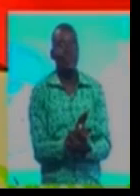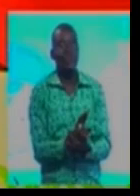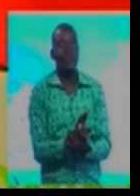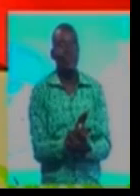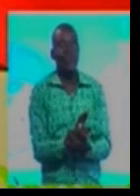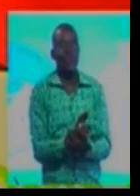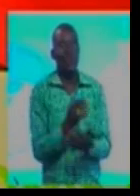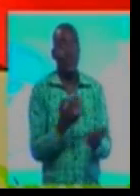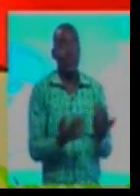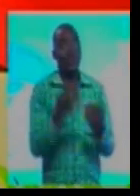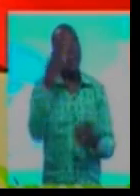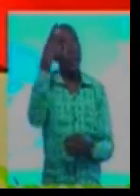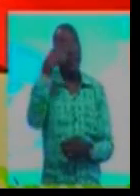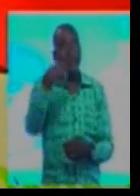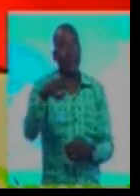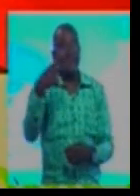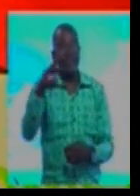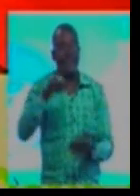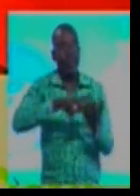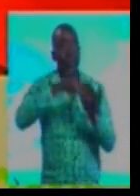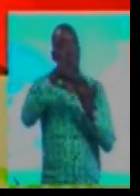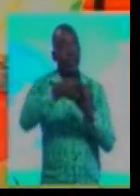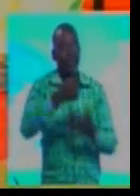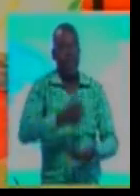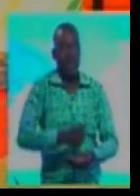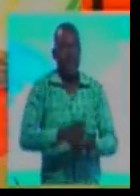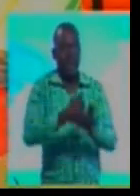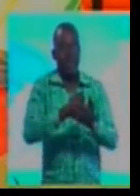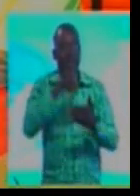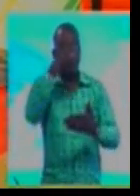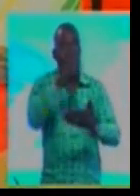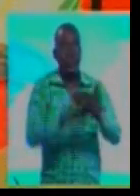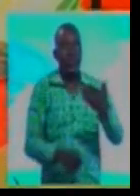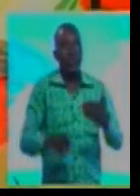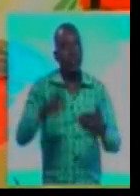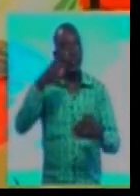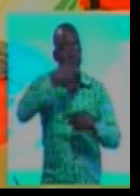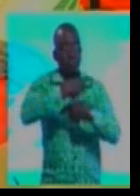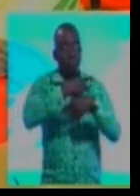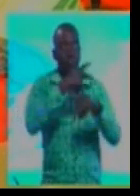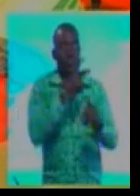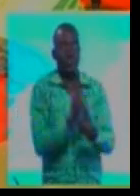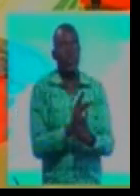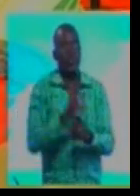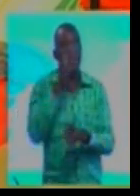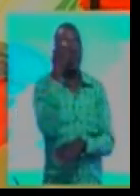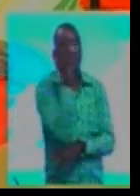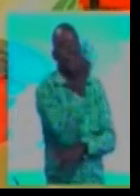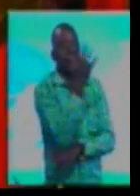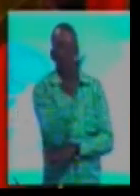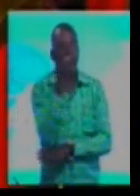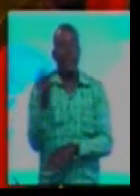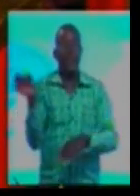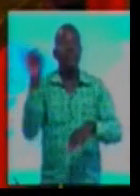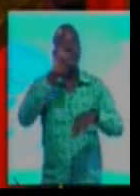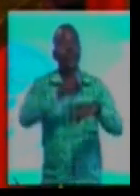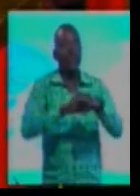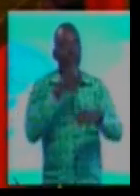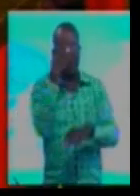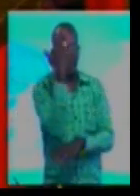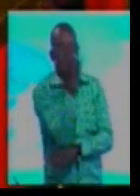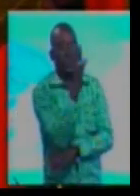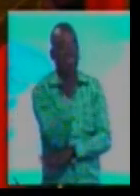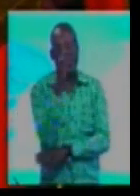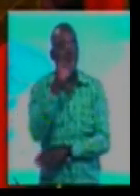Le feu est ouvert pour le programme d'appui à la valorisation des produits forestiers non lieu, le programme d'investissement forestier, le